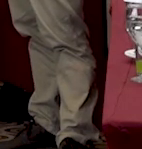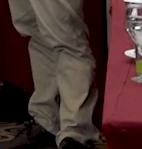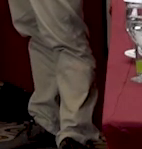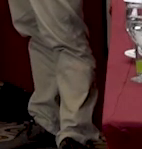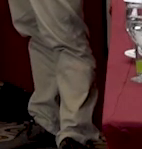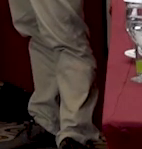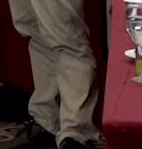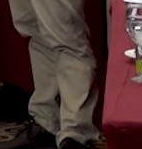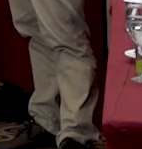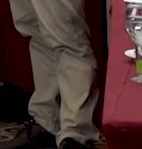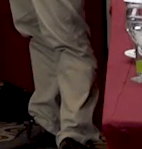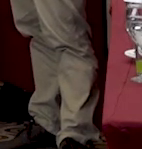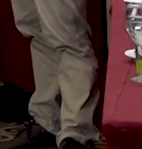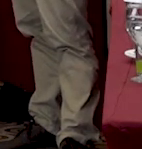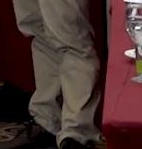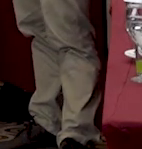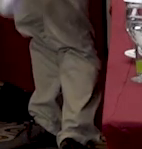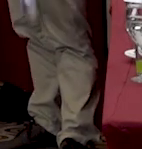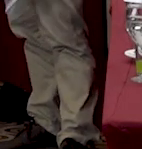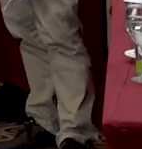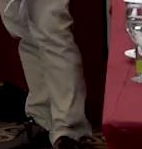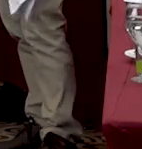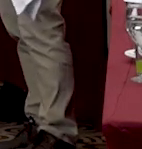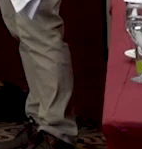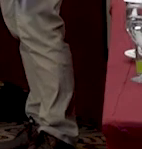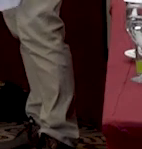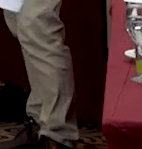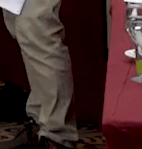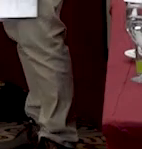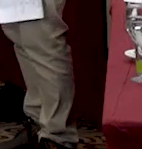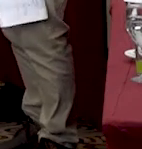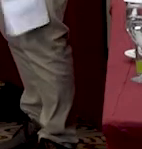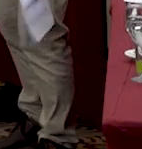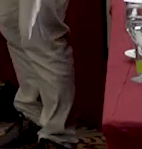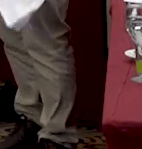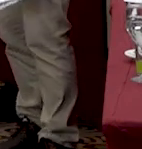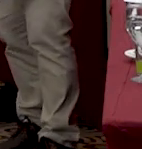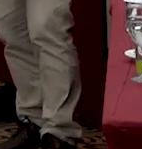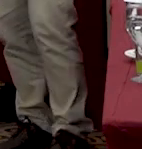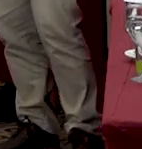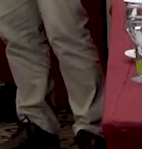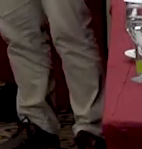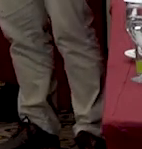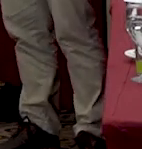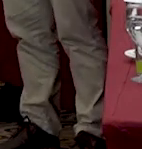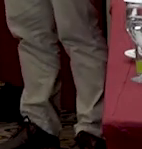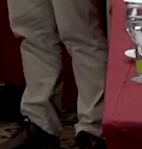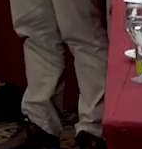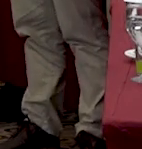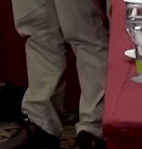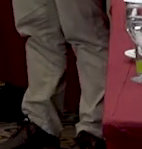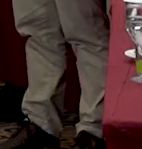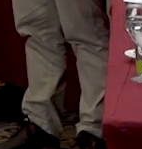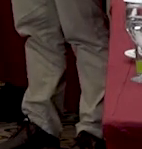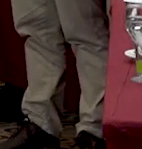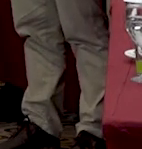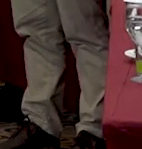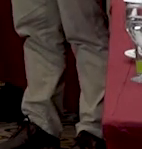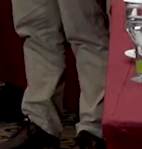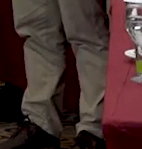itu memang kantornya sudah dengan air aja langsung bayar ya Iya itu emang negara ya Iya betul tapi itu memang masih